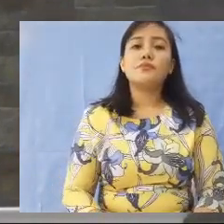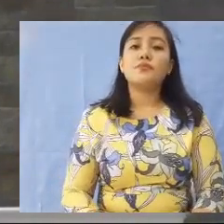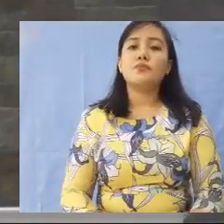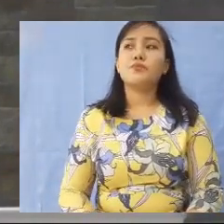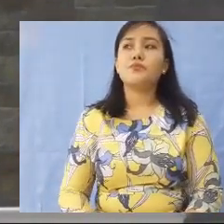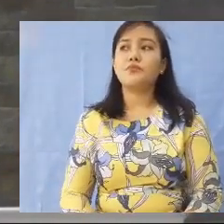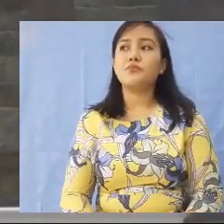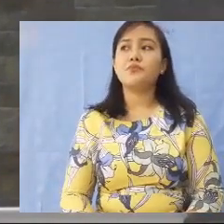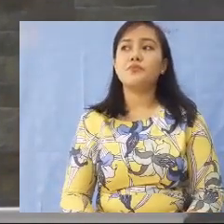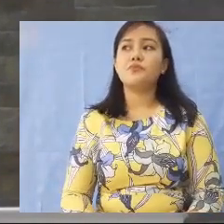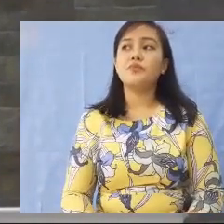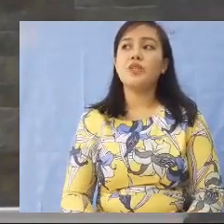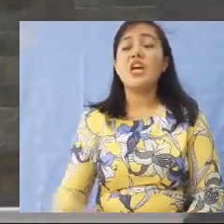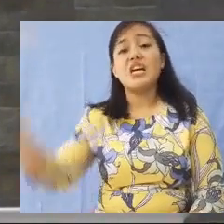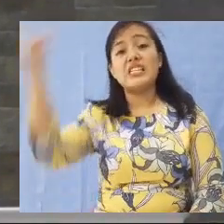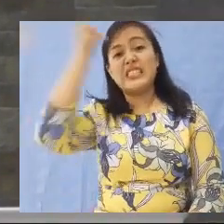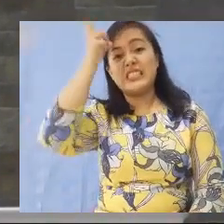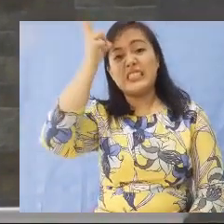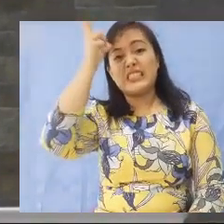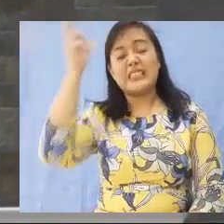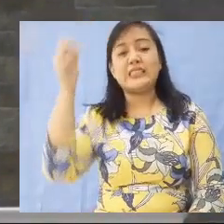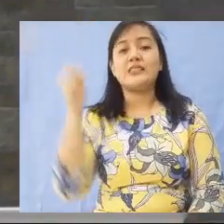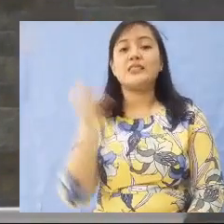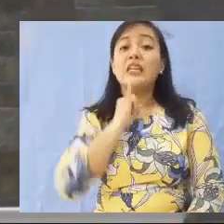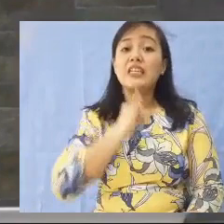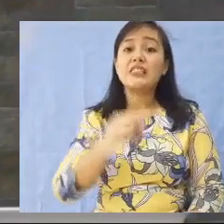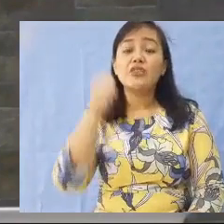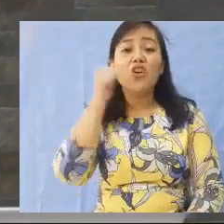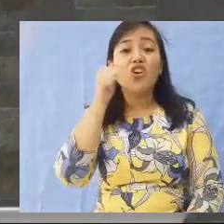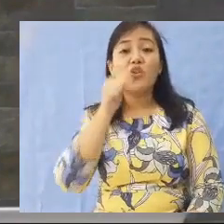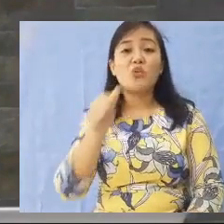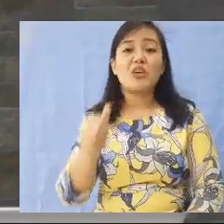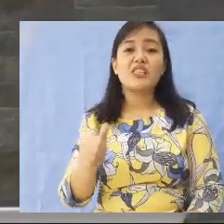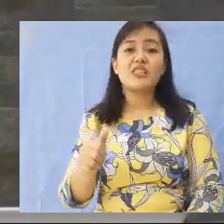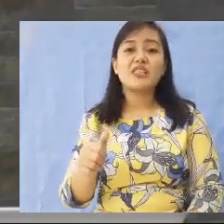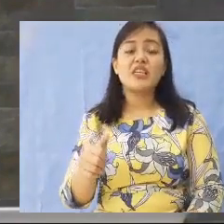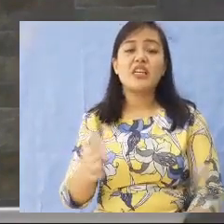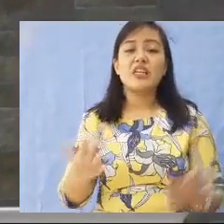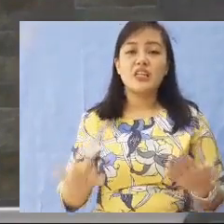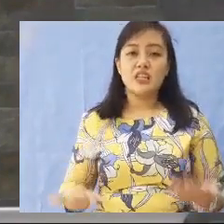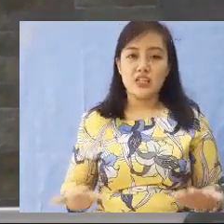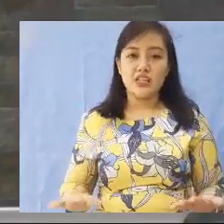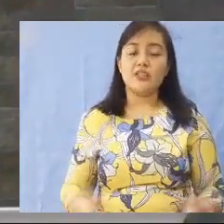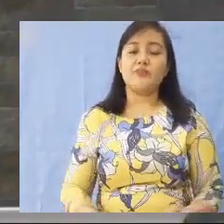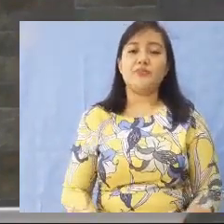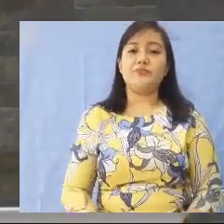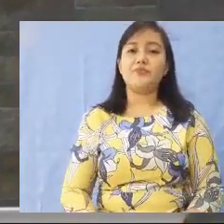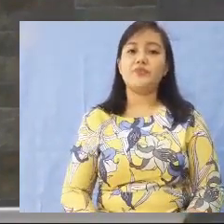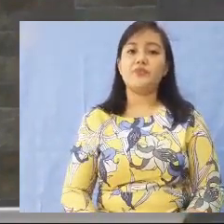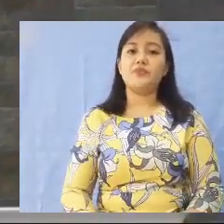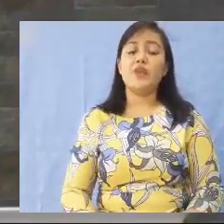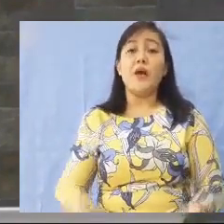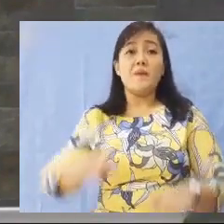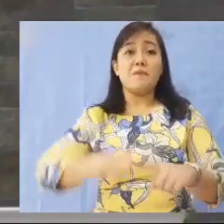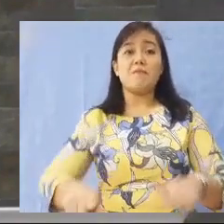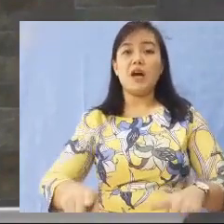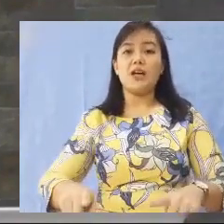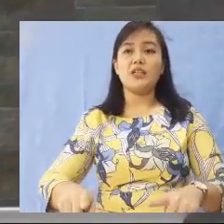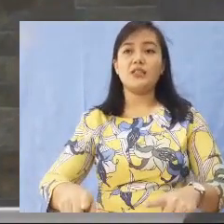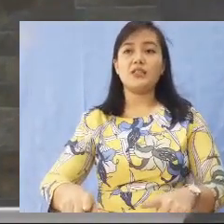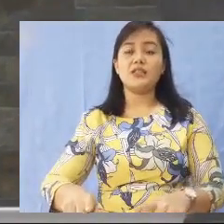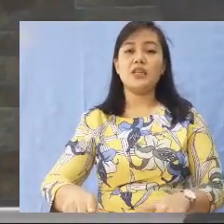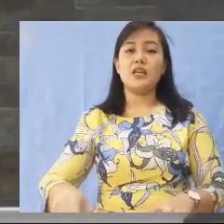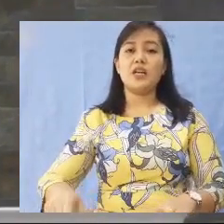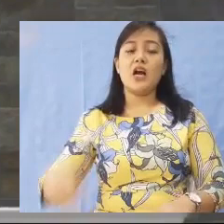ba, madalas ang source ay yung ating bad attitudes. Yeah. Meron, lahat tayo